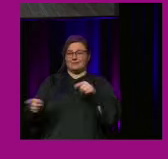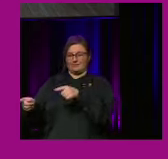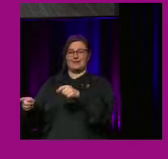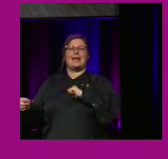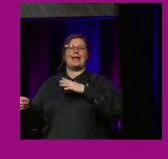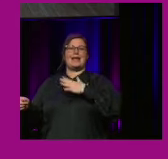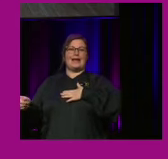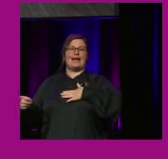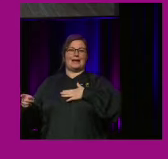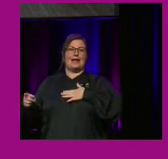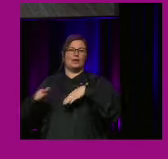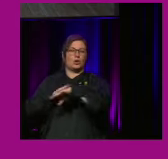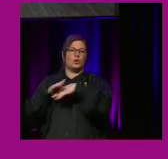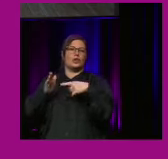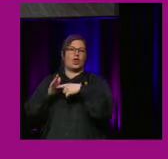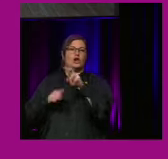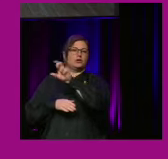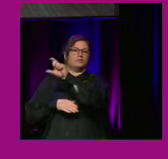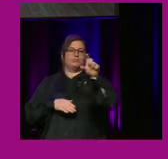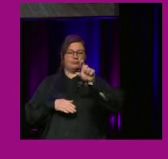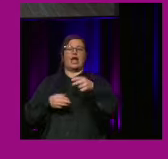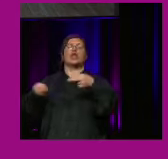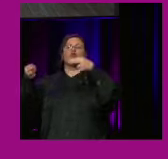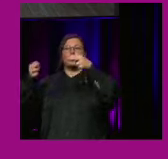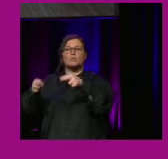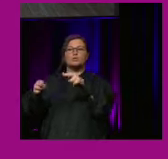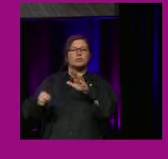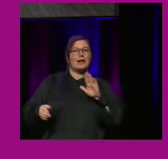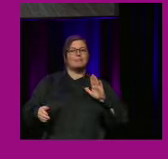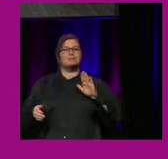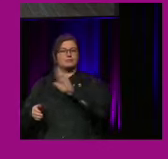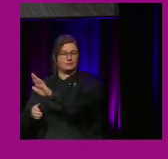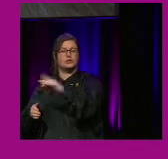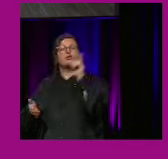i grundlagen som pratar om domstolarna